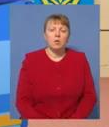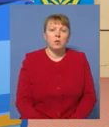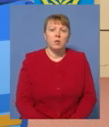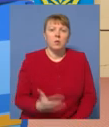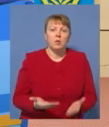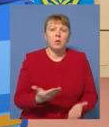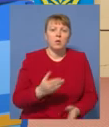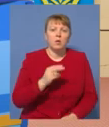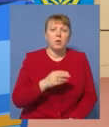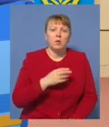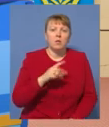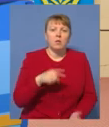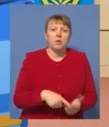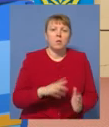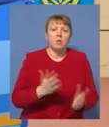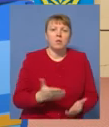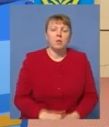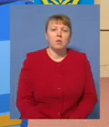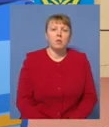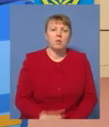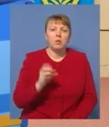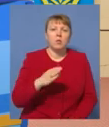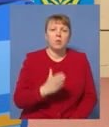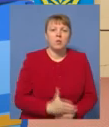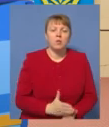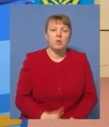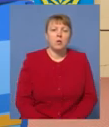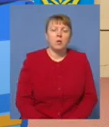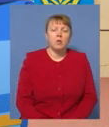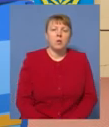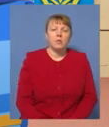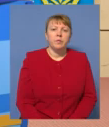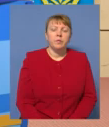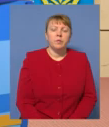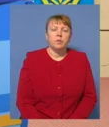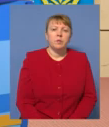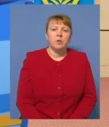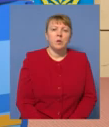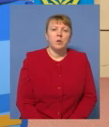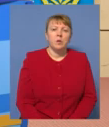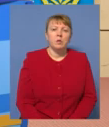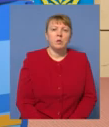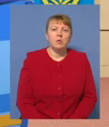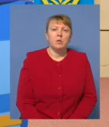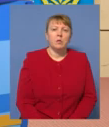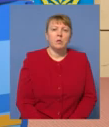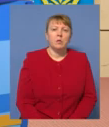Если возникают вопросы, туда задаются в этот чат, оперативно отвечаются.